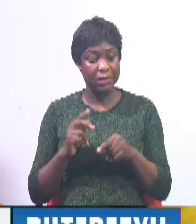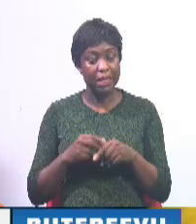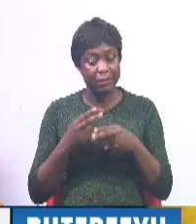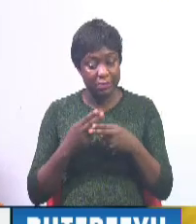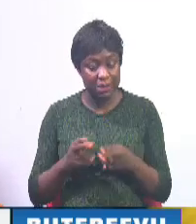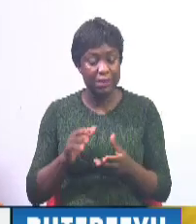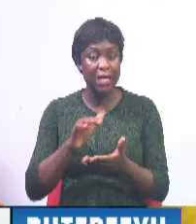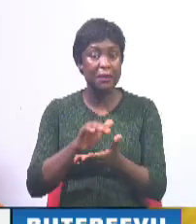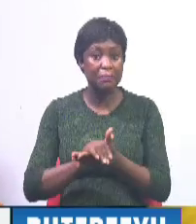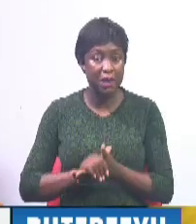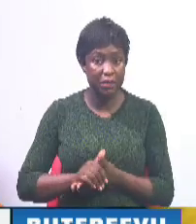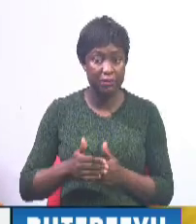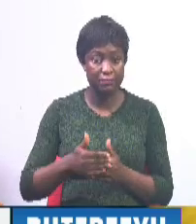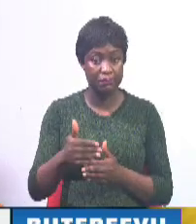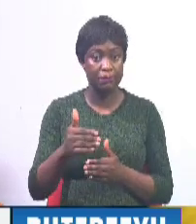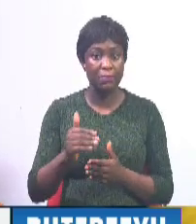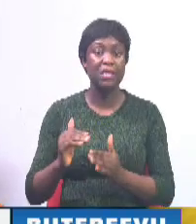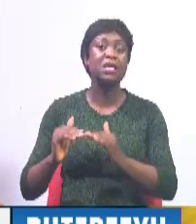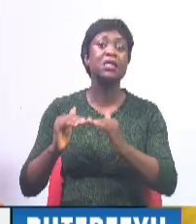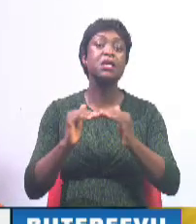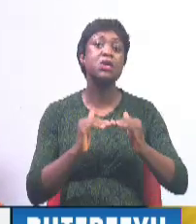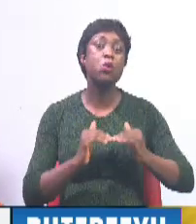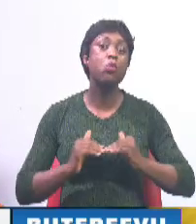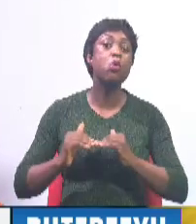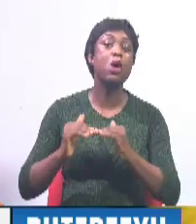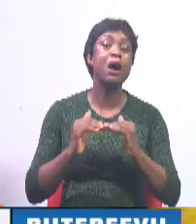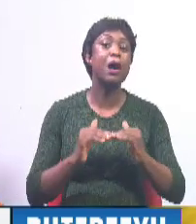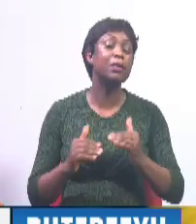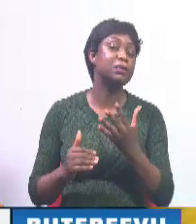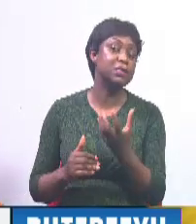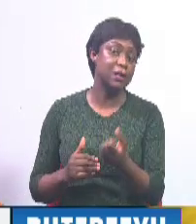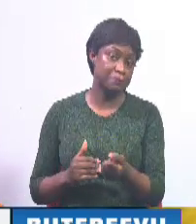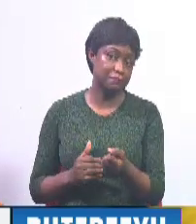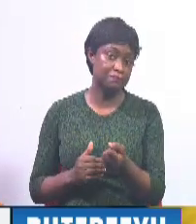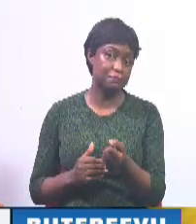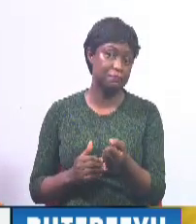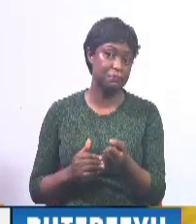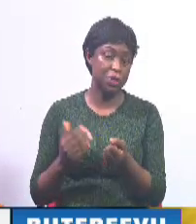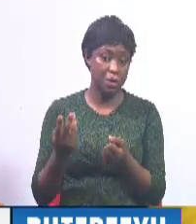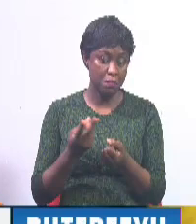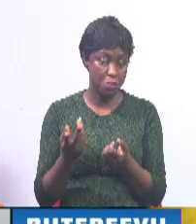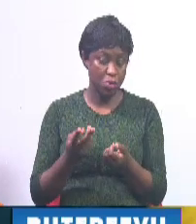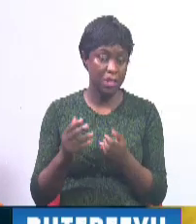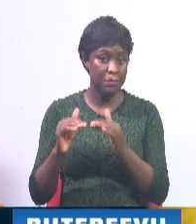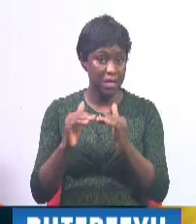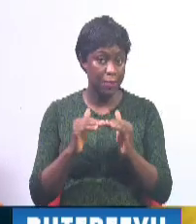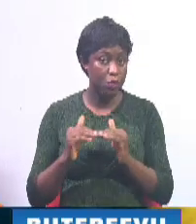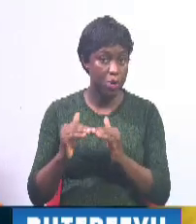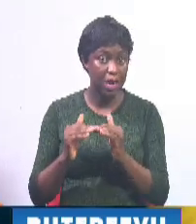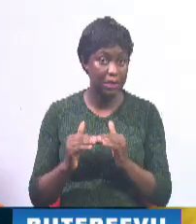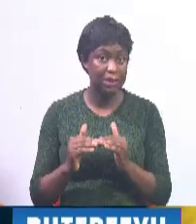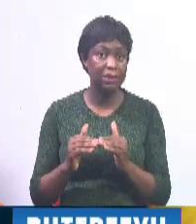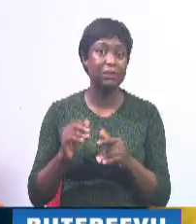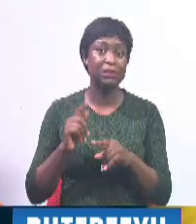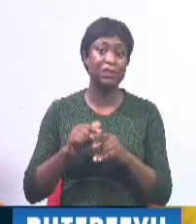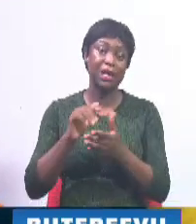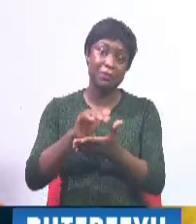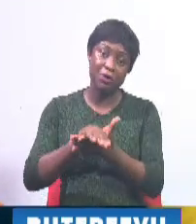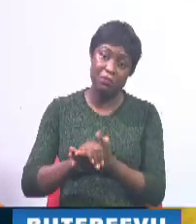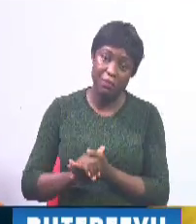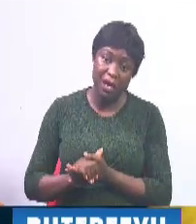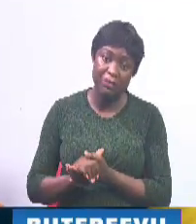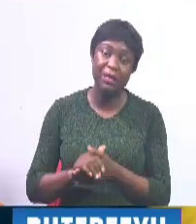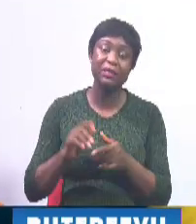wabeerawo omwenkanonkano nga muyingira mu bufumbo nga muli mu bufumbo era